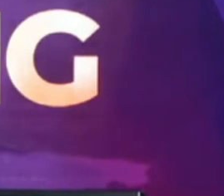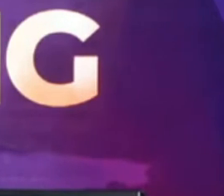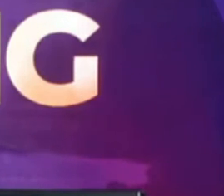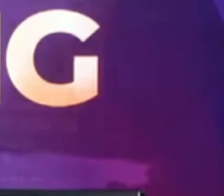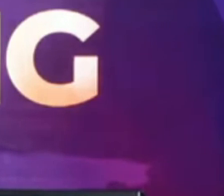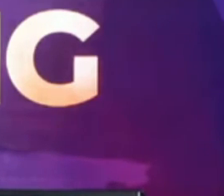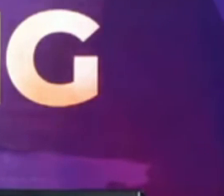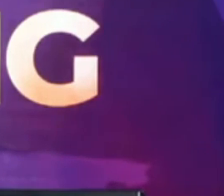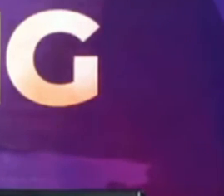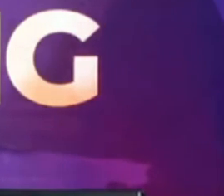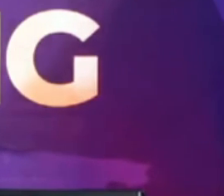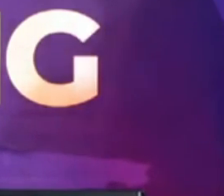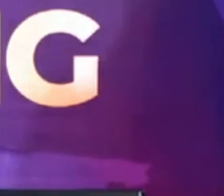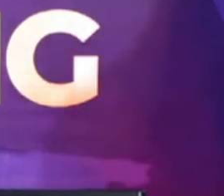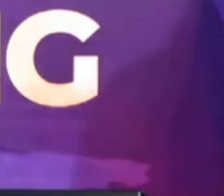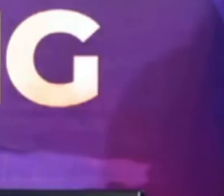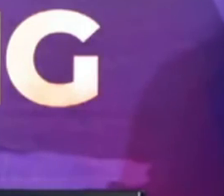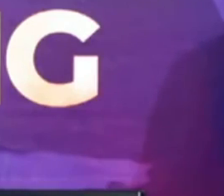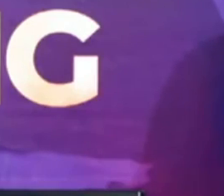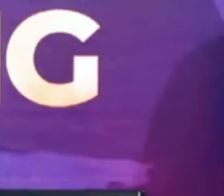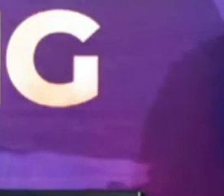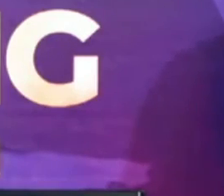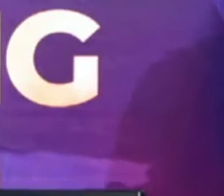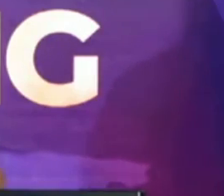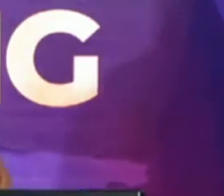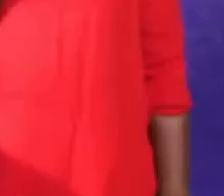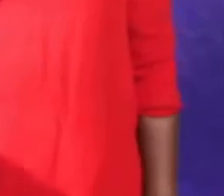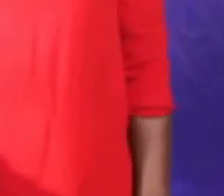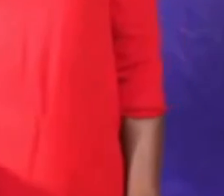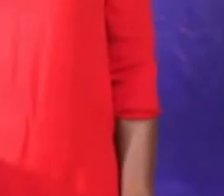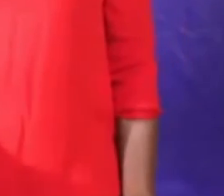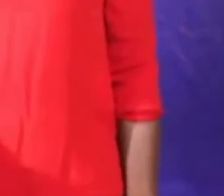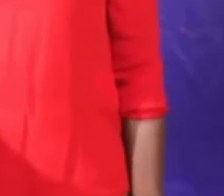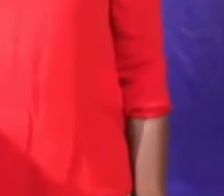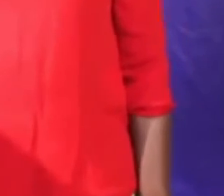The glory. À Dieu soit la gloire.